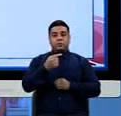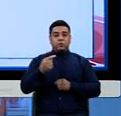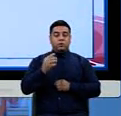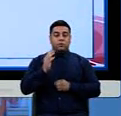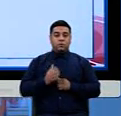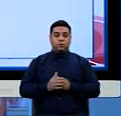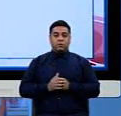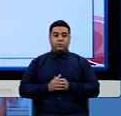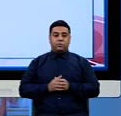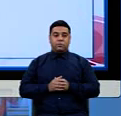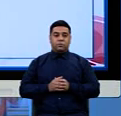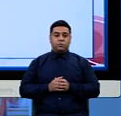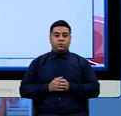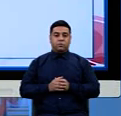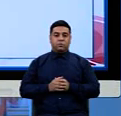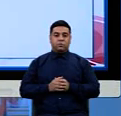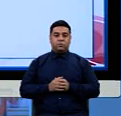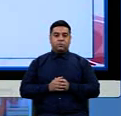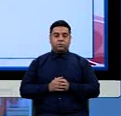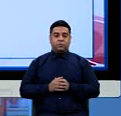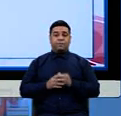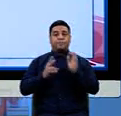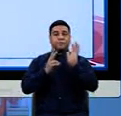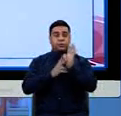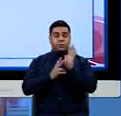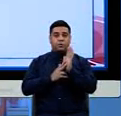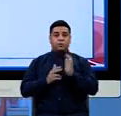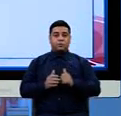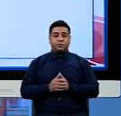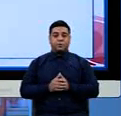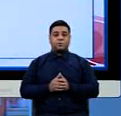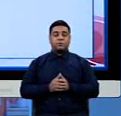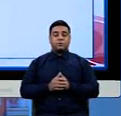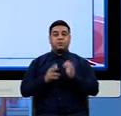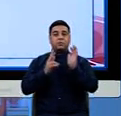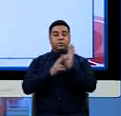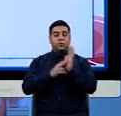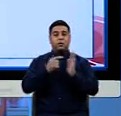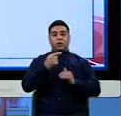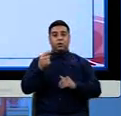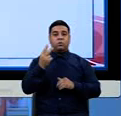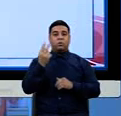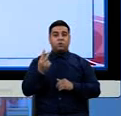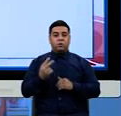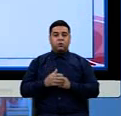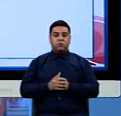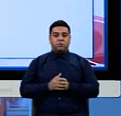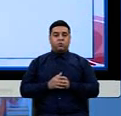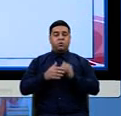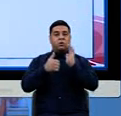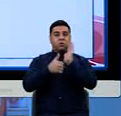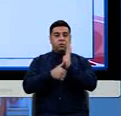sonini ayiramiz. 8. 8 sonidan 2 sonini